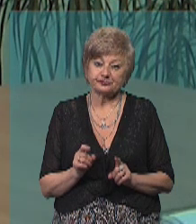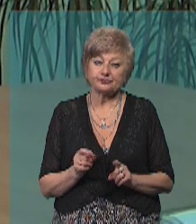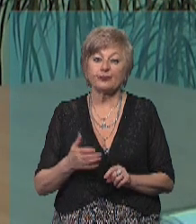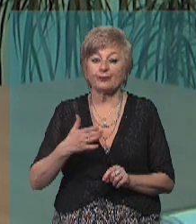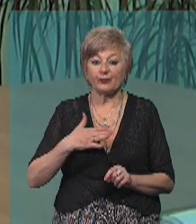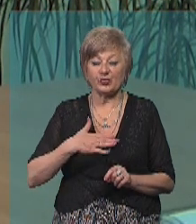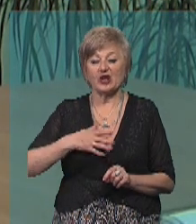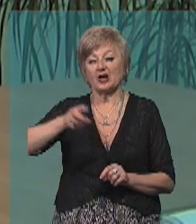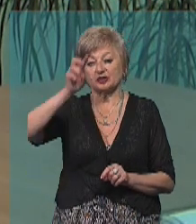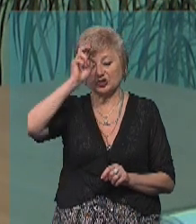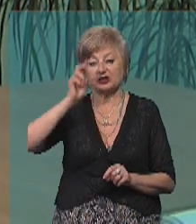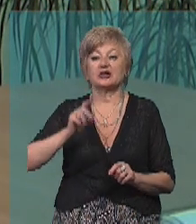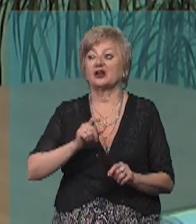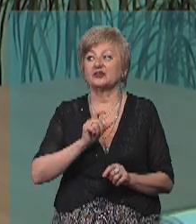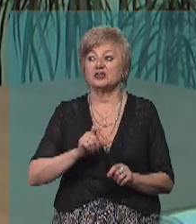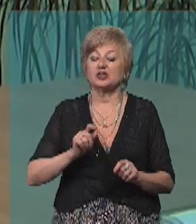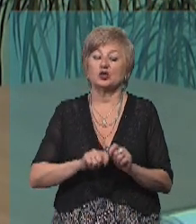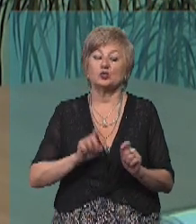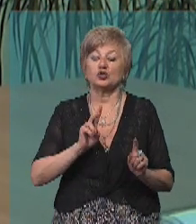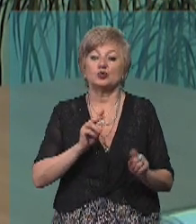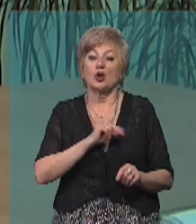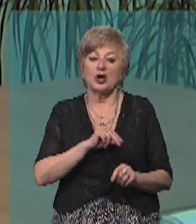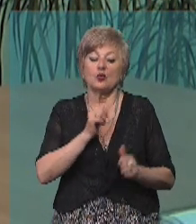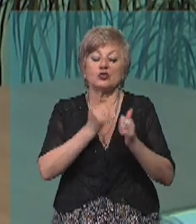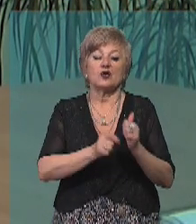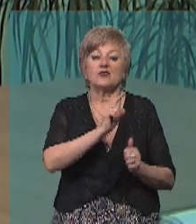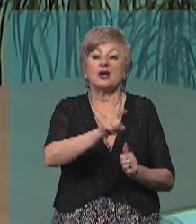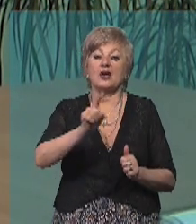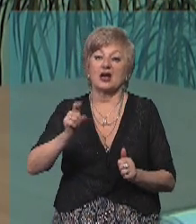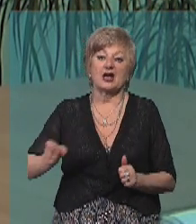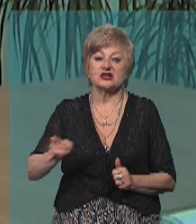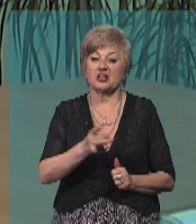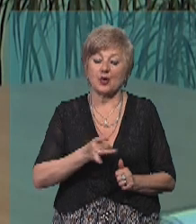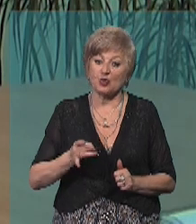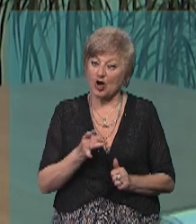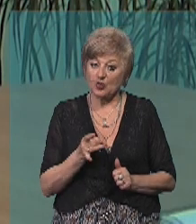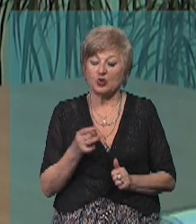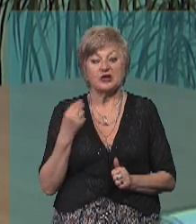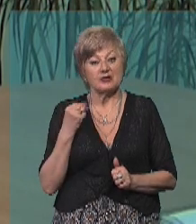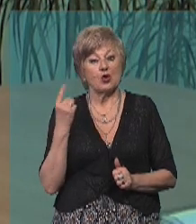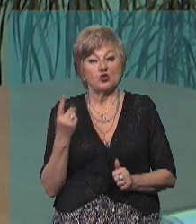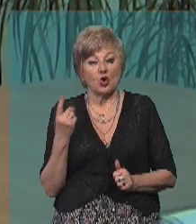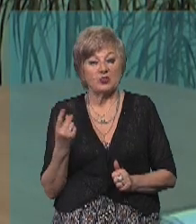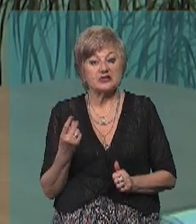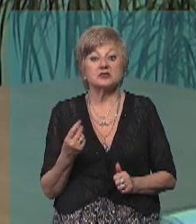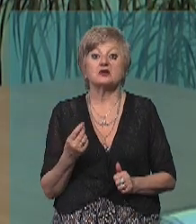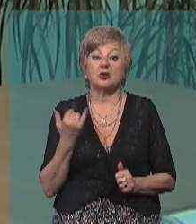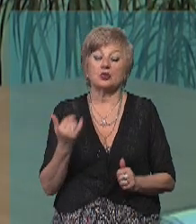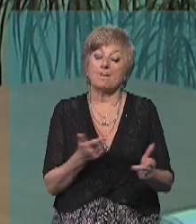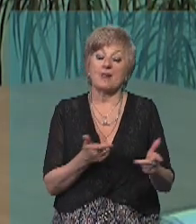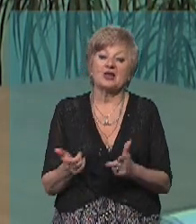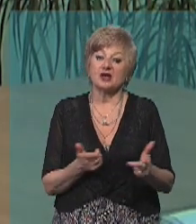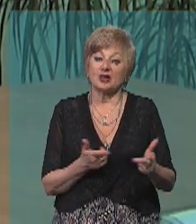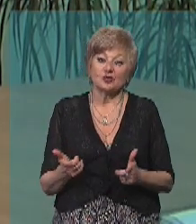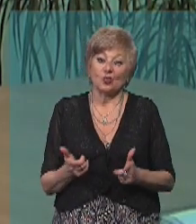наші державні реєстри виборців, які працюють в кожному районі і в містах Запорізької області, вони підготували